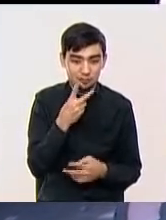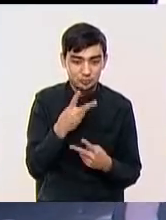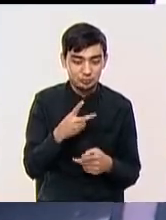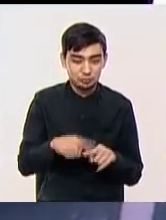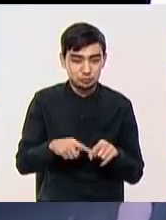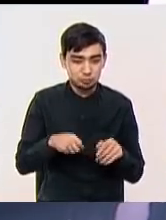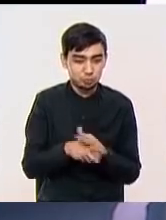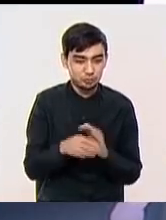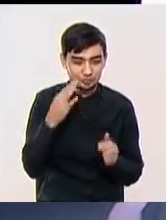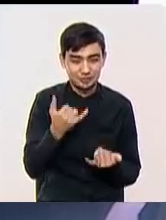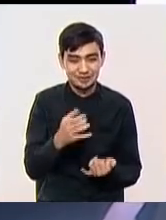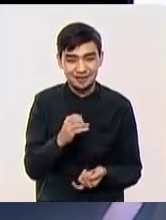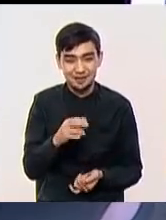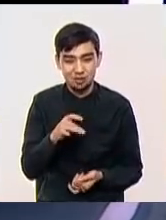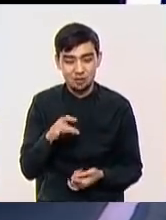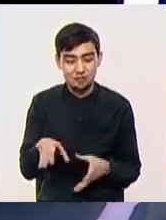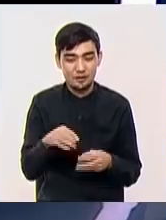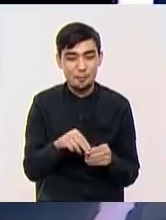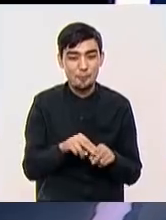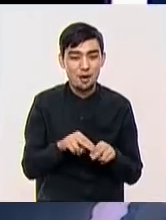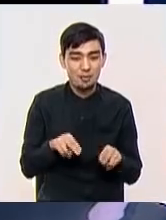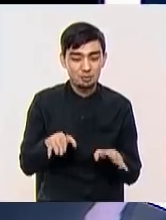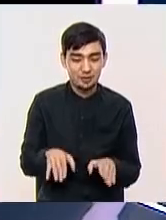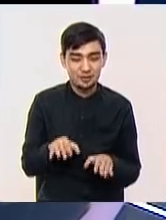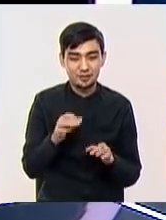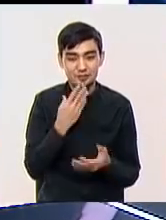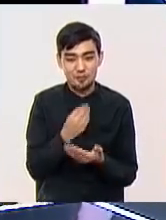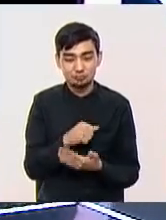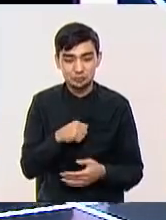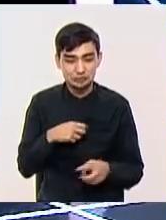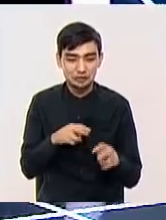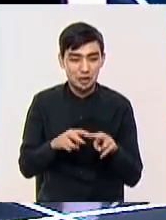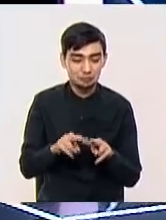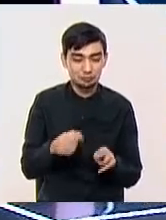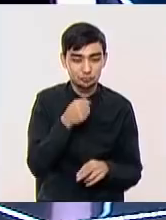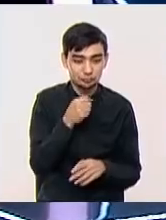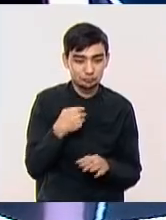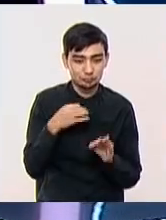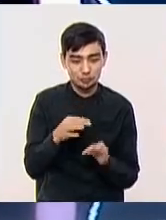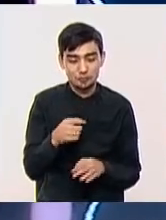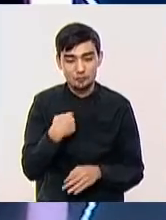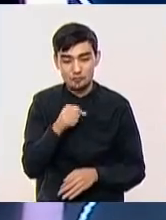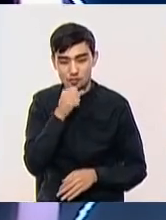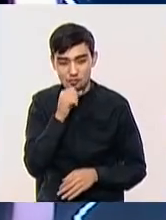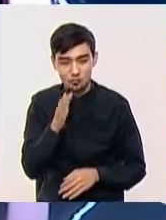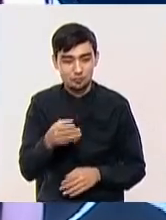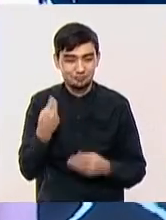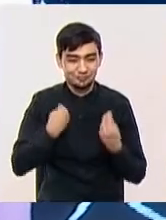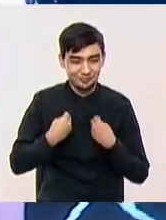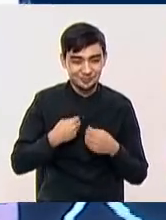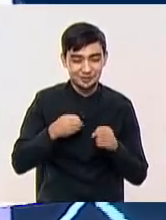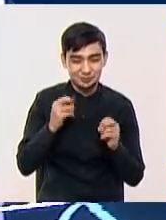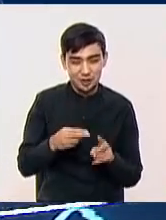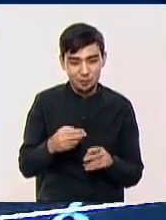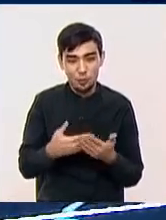асыға жөнелетін сенаторлар бүгін парламент кулуарында тілшілерді өздері іздегендей көрінді. Тіпті аяз ата ақшақар болып жаңа жылды айрықша